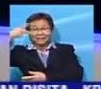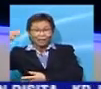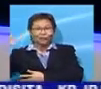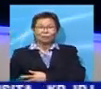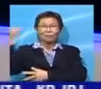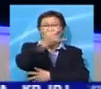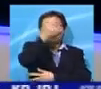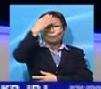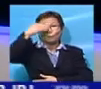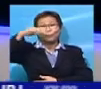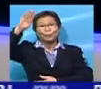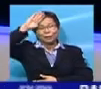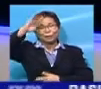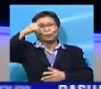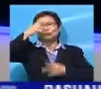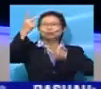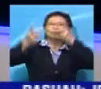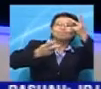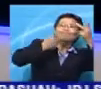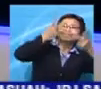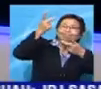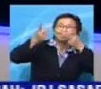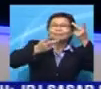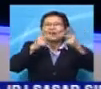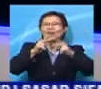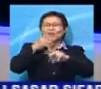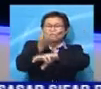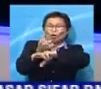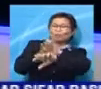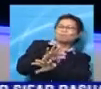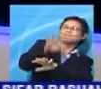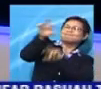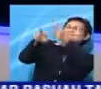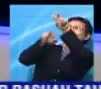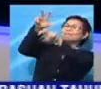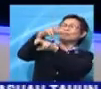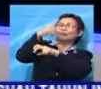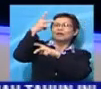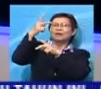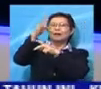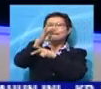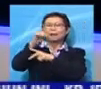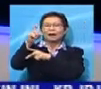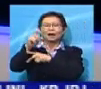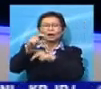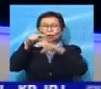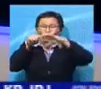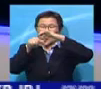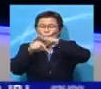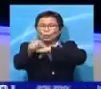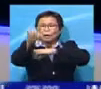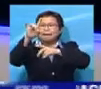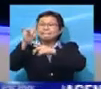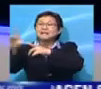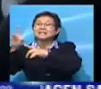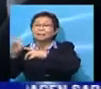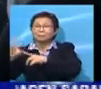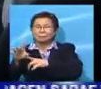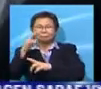Perlis Indrakayangan untuk melakukan aktiviti rock climbing serta melawat bekas gua biji timah. Saksikan.